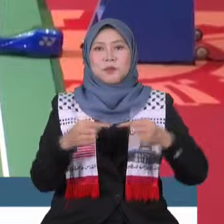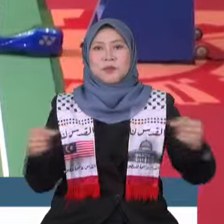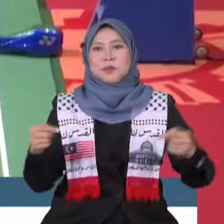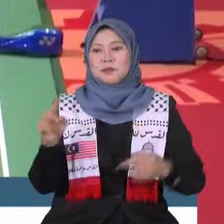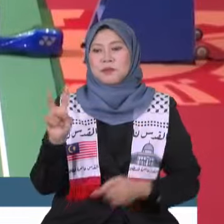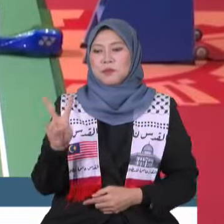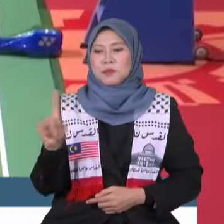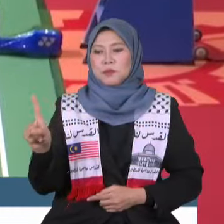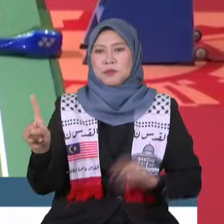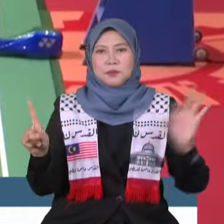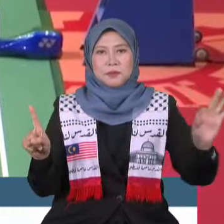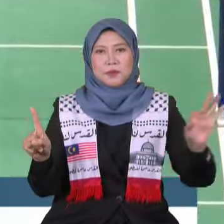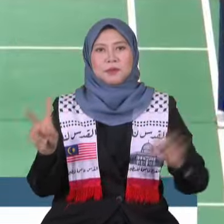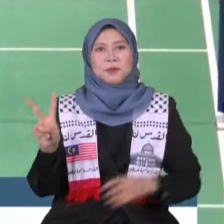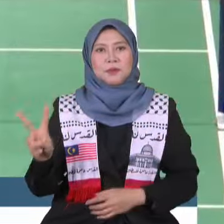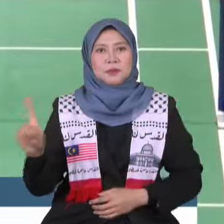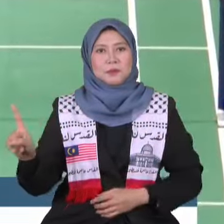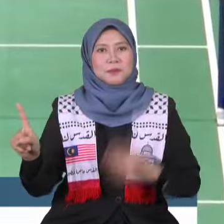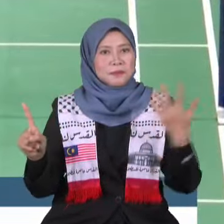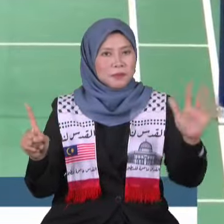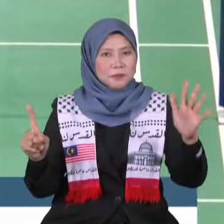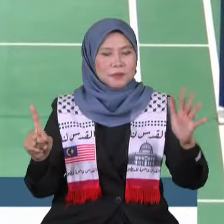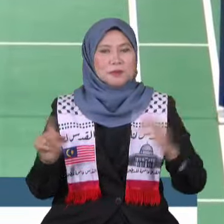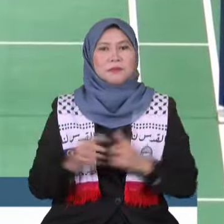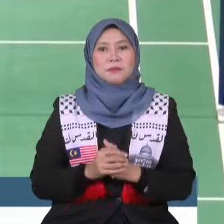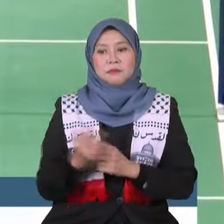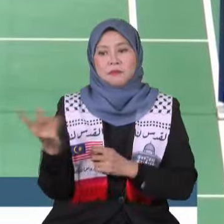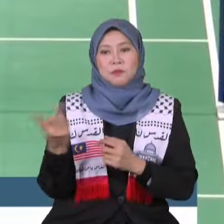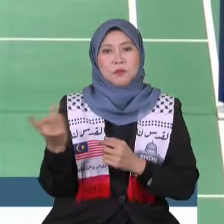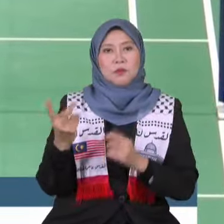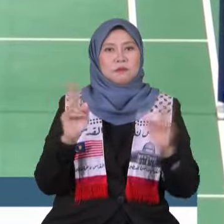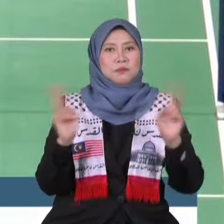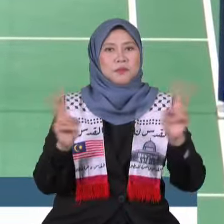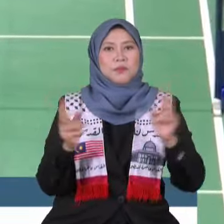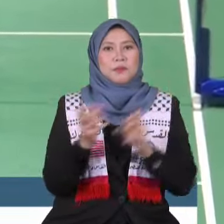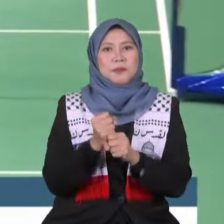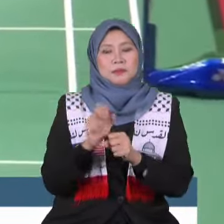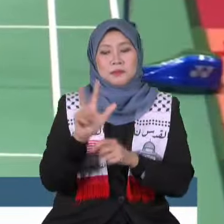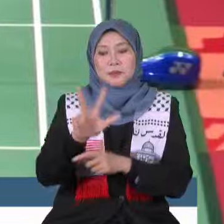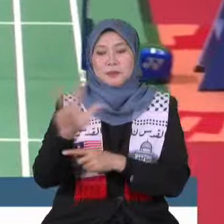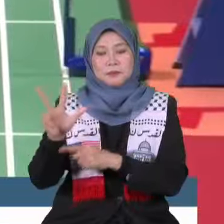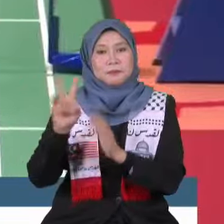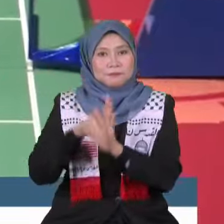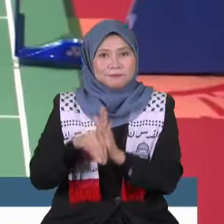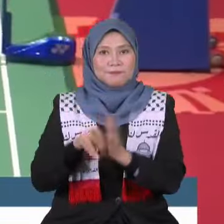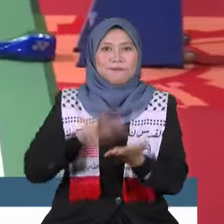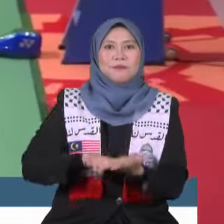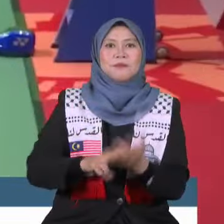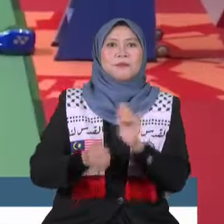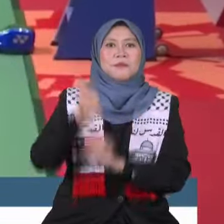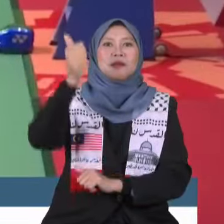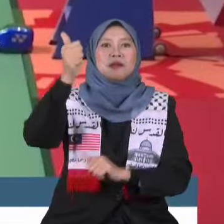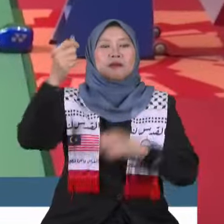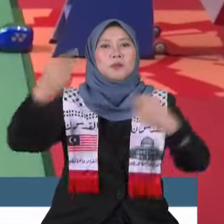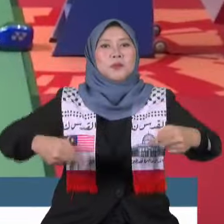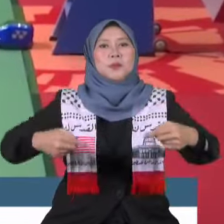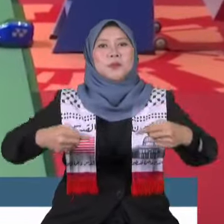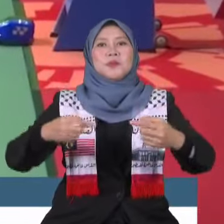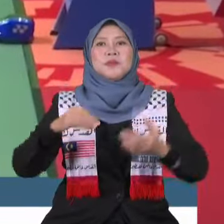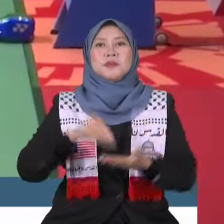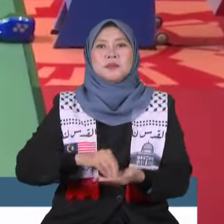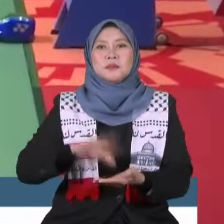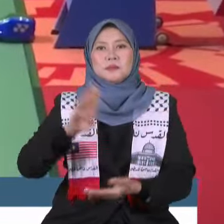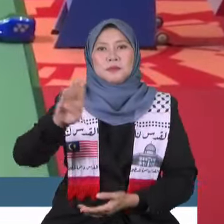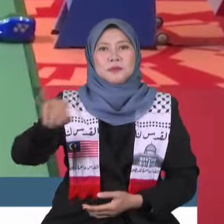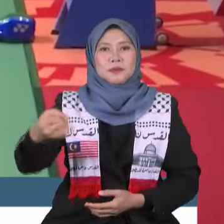keputusan 21-9, 21-15. Pasangan negara itu hanya memerlukan 33 minit untuk mengesahkan kemenangan dalam saingan yang